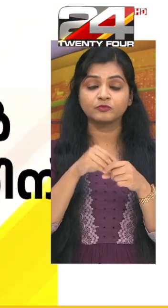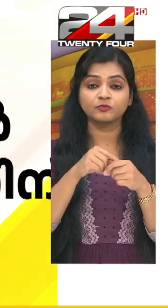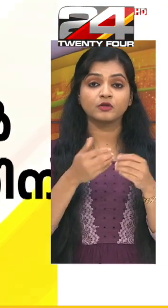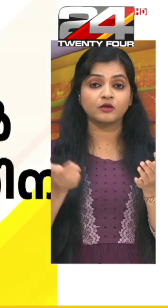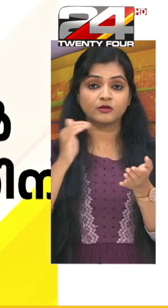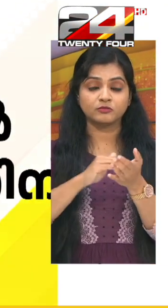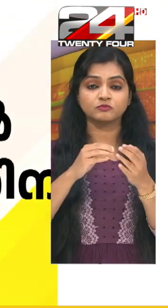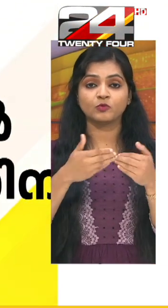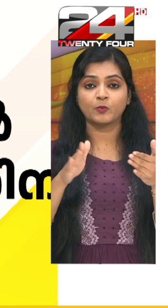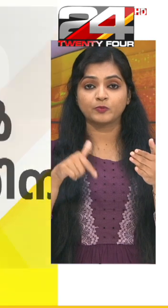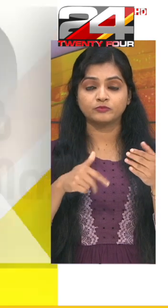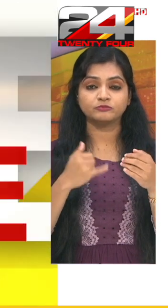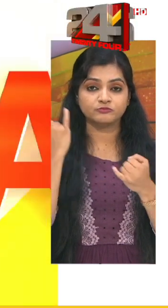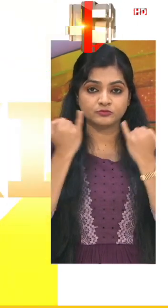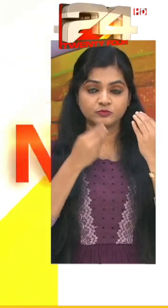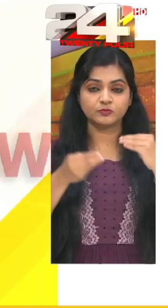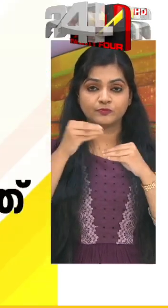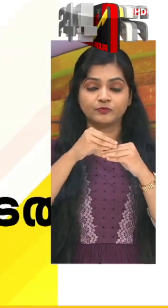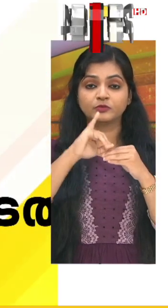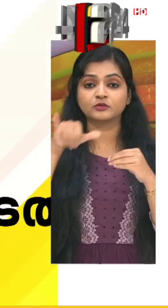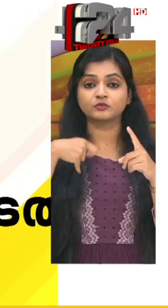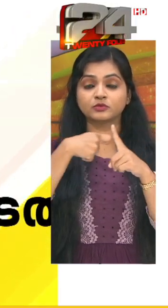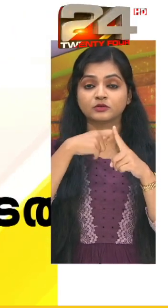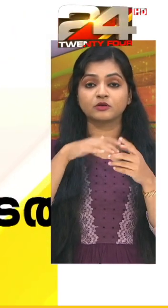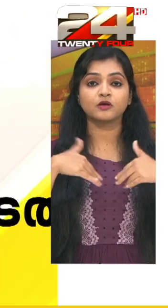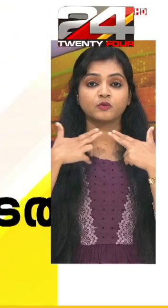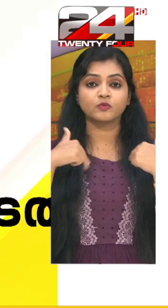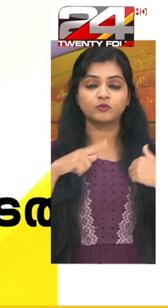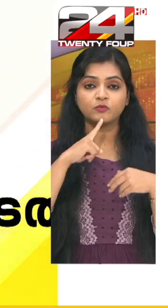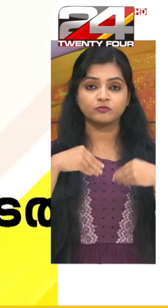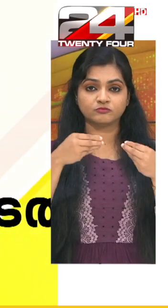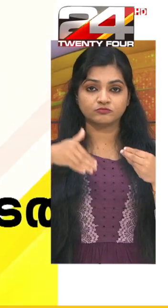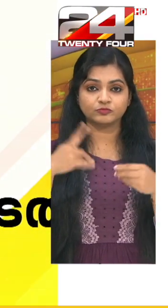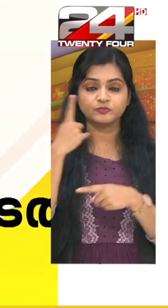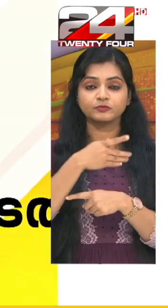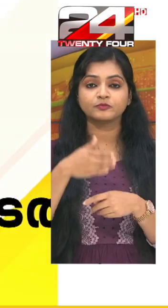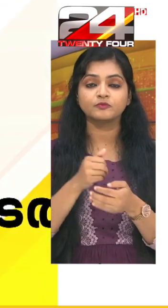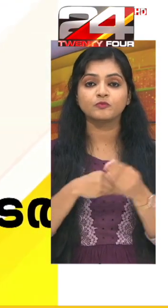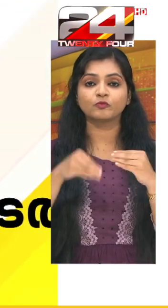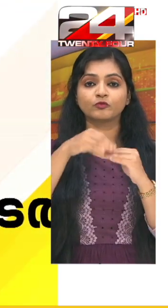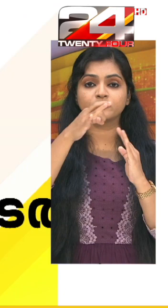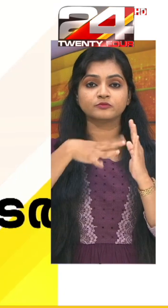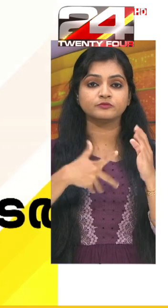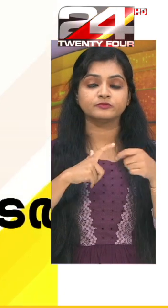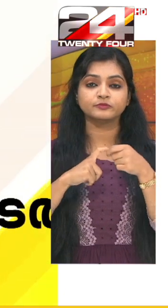പുനരന്വേഷണം ജമ്മുകാശ്മീർ ഹൈക്കോടതിയുടെ പുനരന്വേഷണത്തിന് ജമ്മുകാശ്മീർ ഹൈക്കോടതിയുടെ ഉത്തരവ് വന്നിരിക്കുകയാണല്ലോ. വിവരങ്ങൾ,